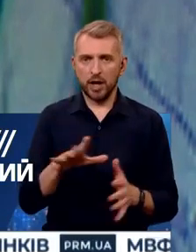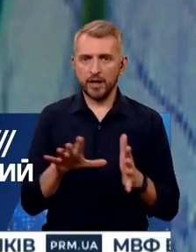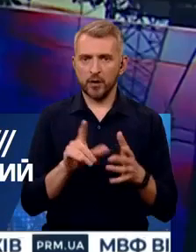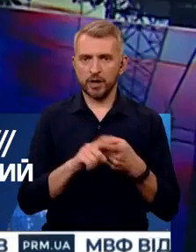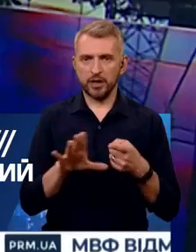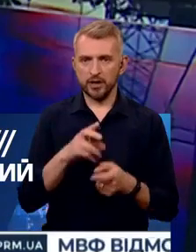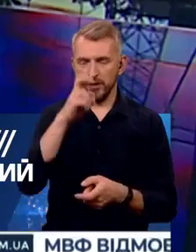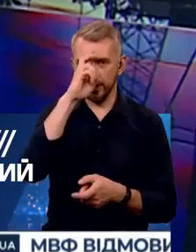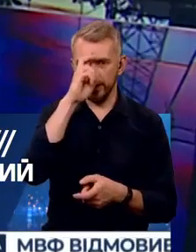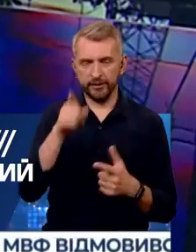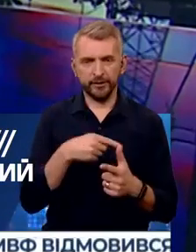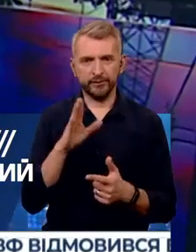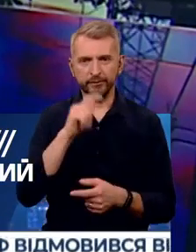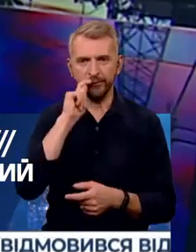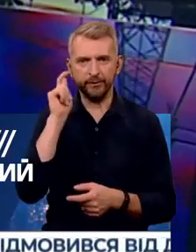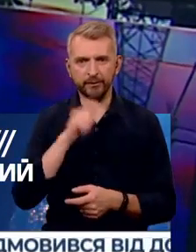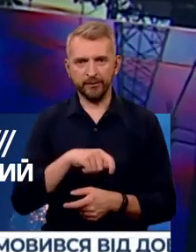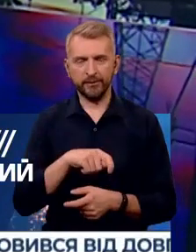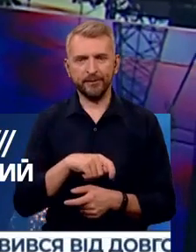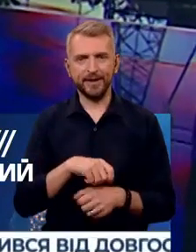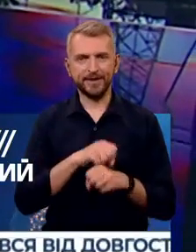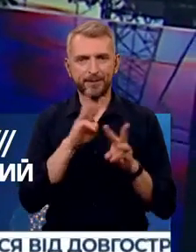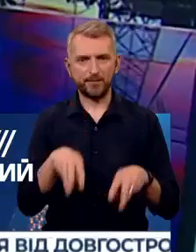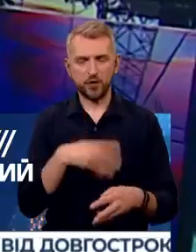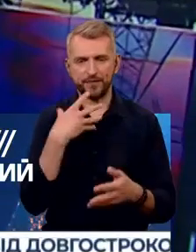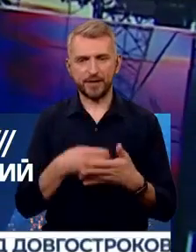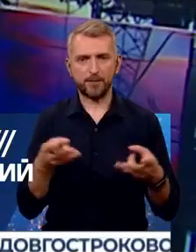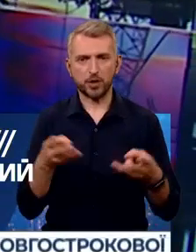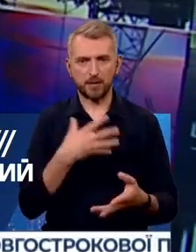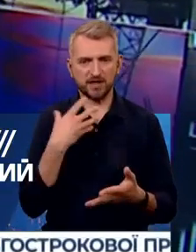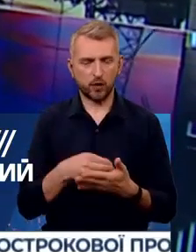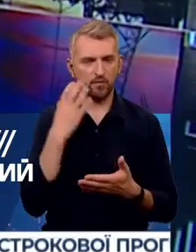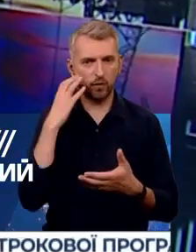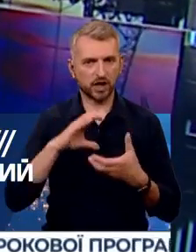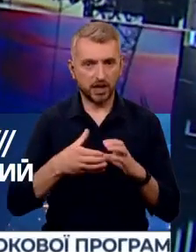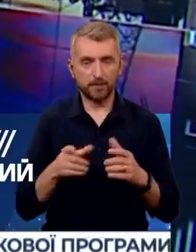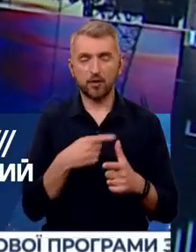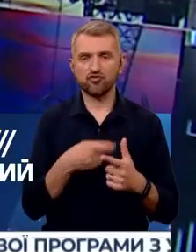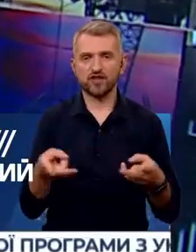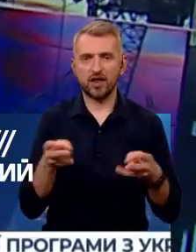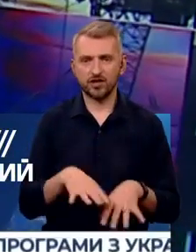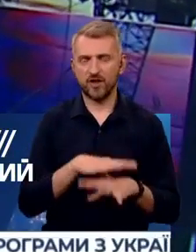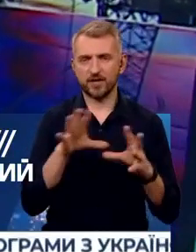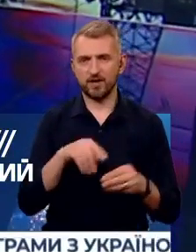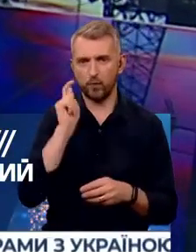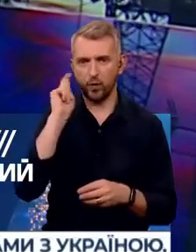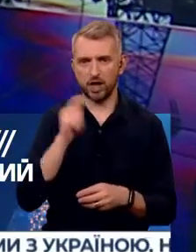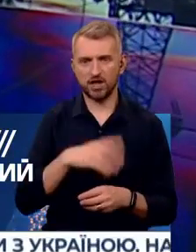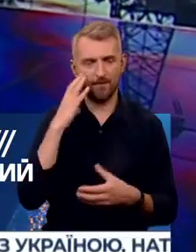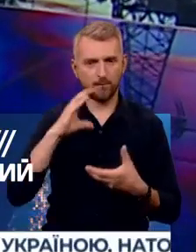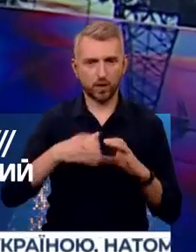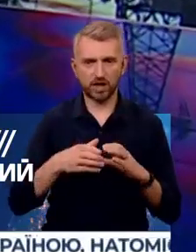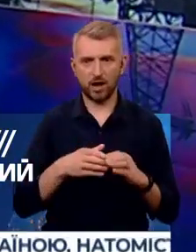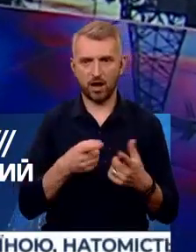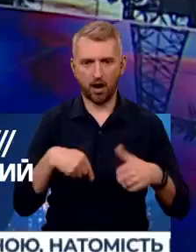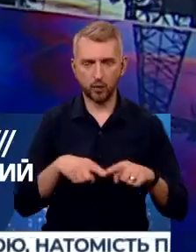енергонезалежною державою, чи буде Україна забезпечувати власні потреби своїм вугіллям, чи залишиться взагалі в Україні вугільна галузь,